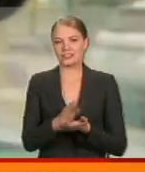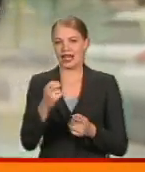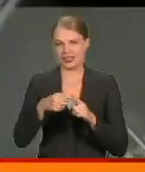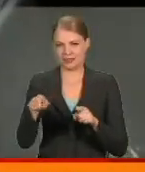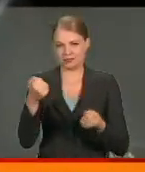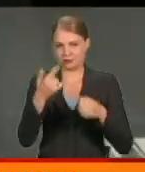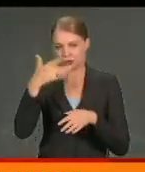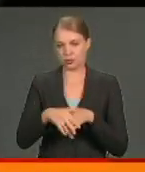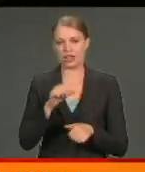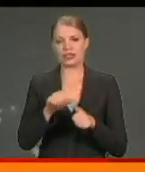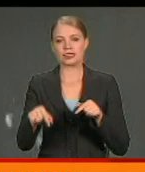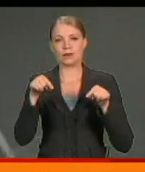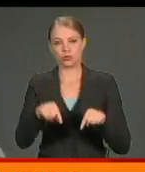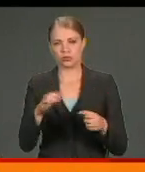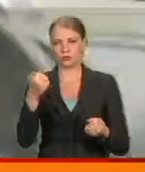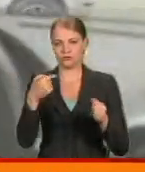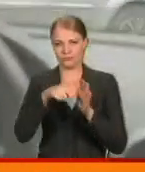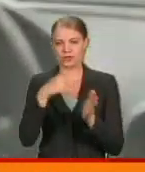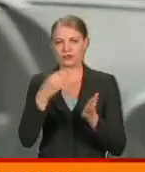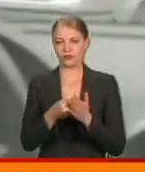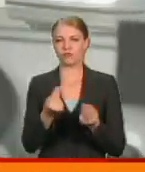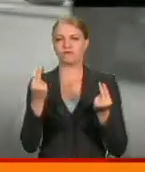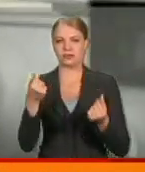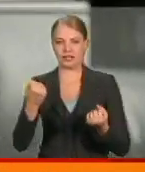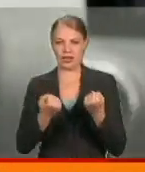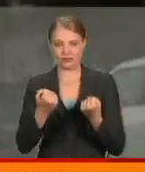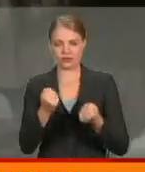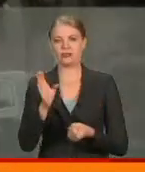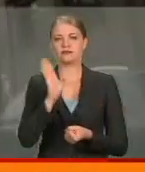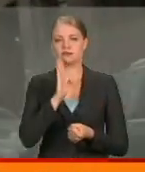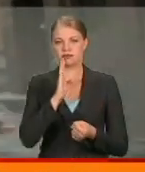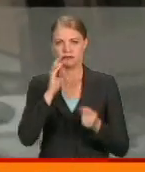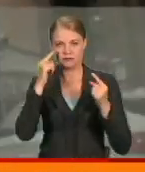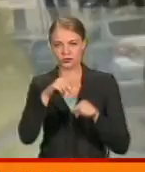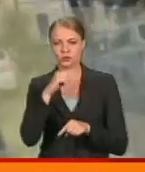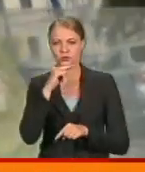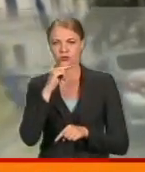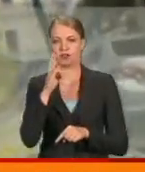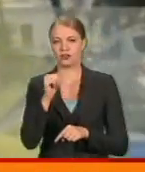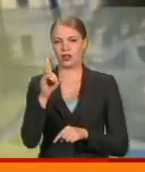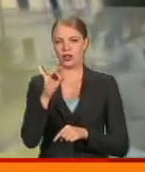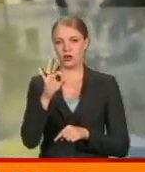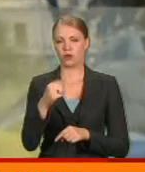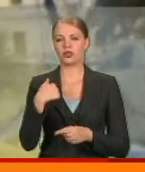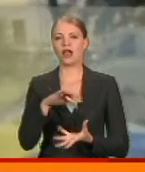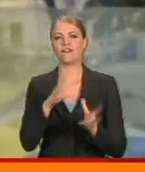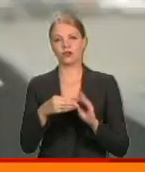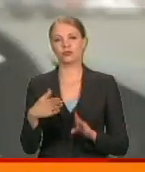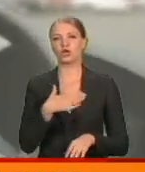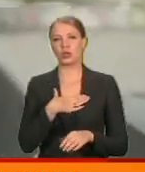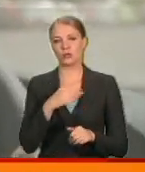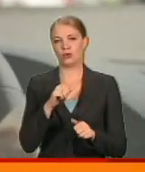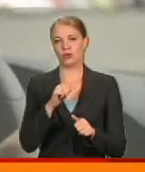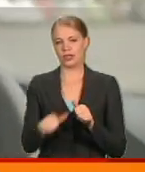цьому розуміється, але саме тут, у салоні свого вишуканого авто, вона концентрується на Ріо. Я взагалі люблю